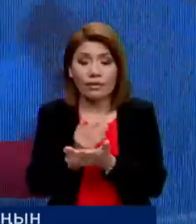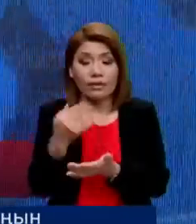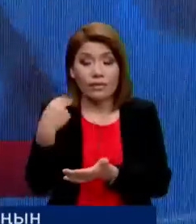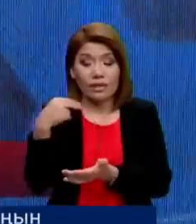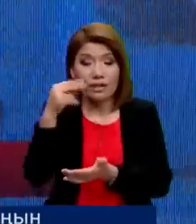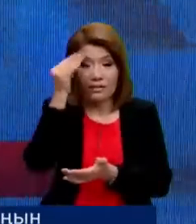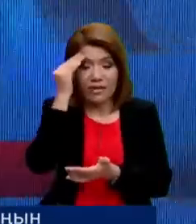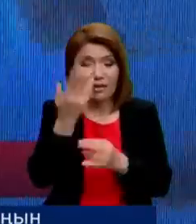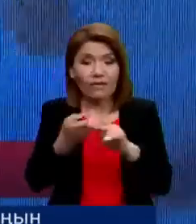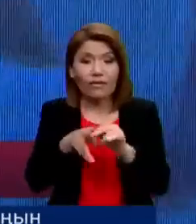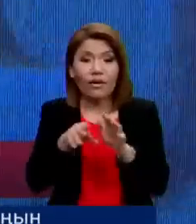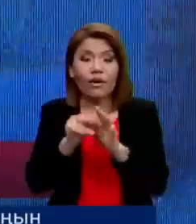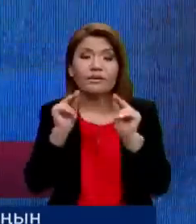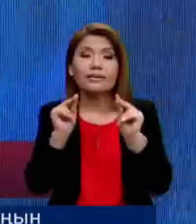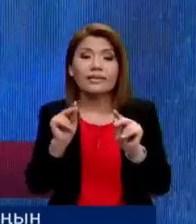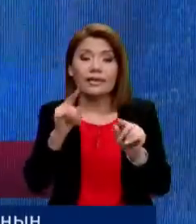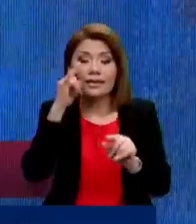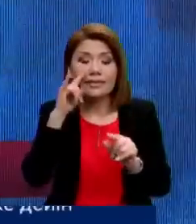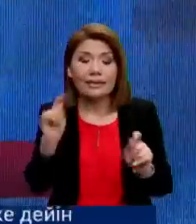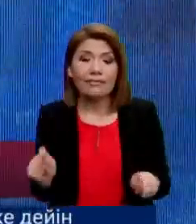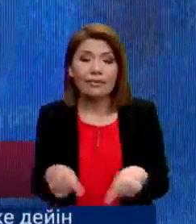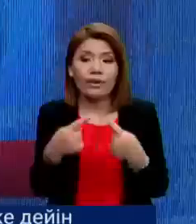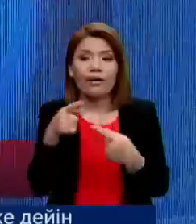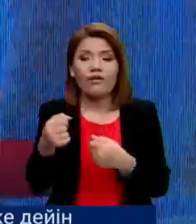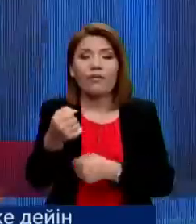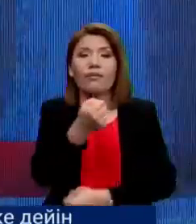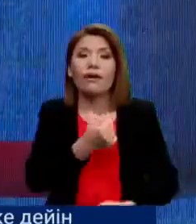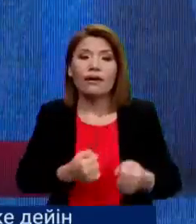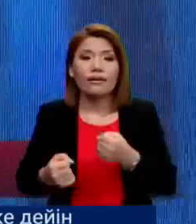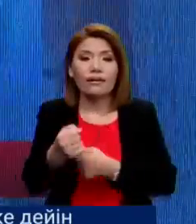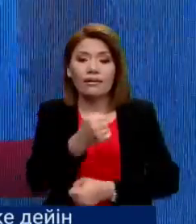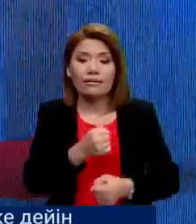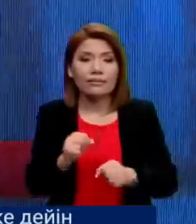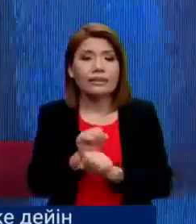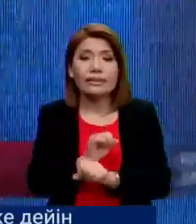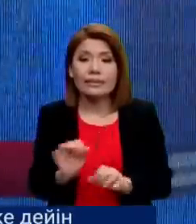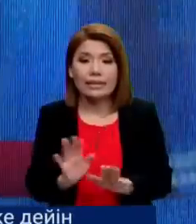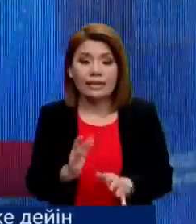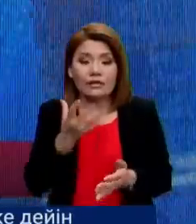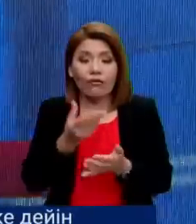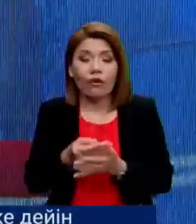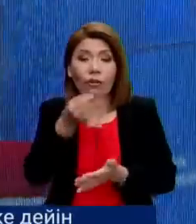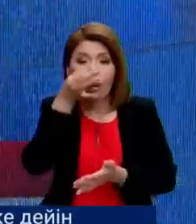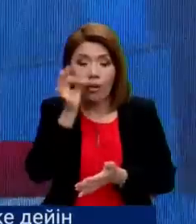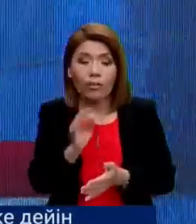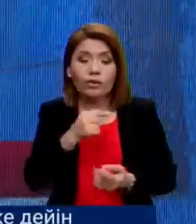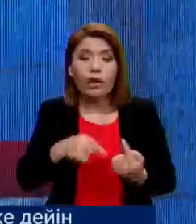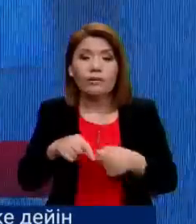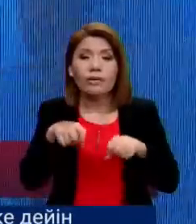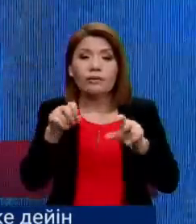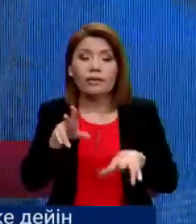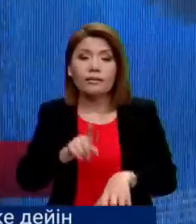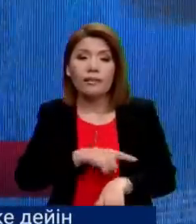пікірінше әділетті Қазақстанды құру шенділердің орнын ауыстыра беру деген сөз емес. Өз ісін жетік білетін кәсіби